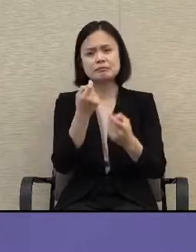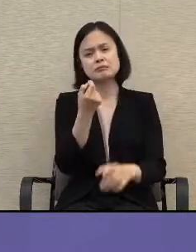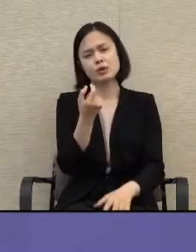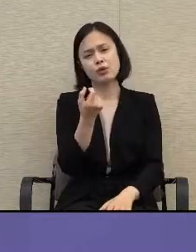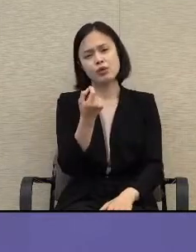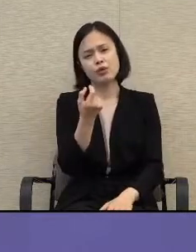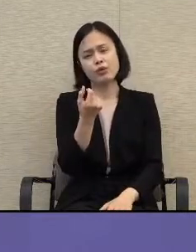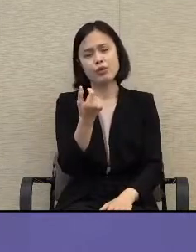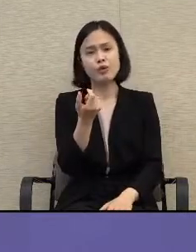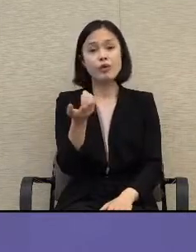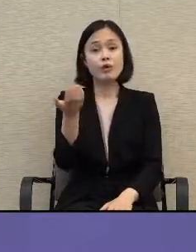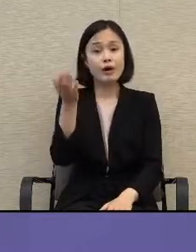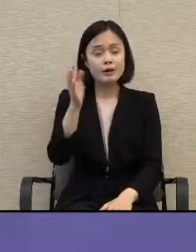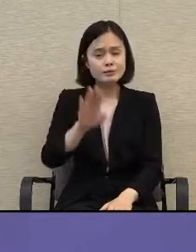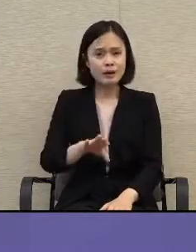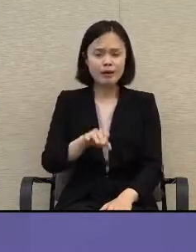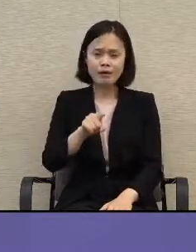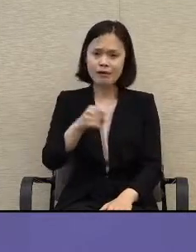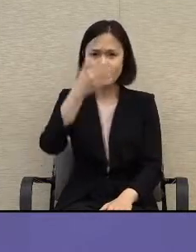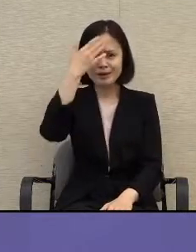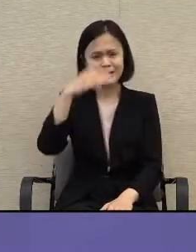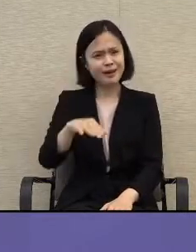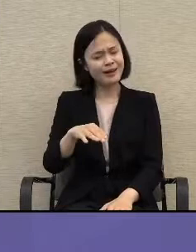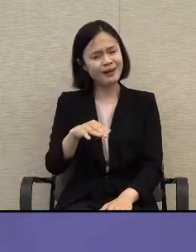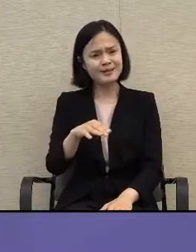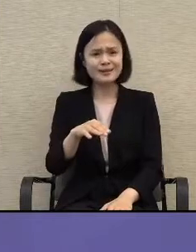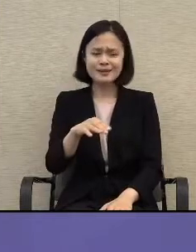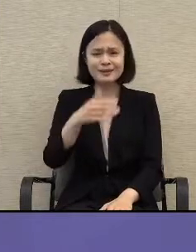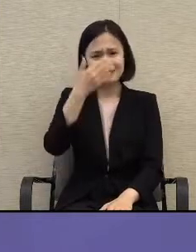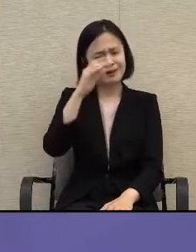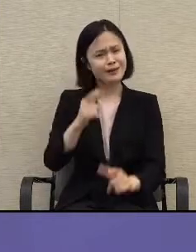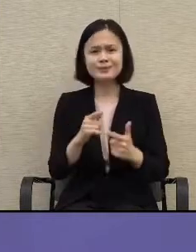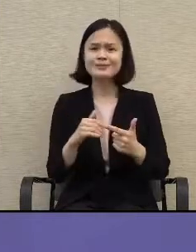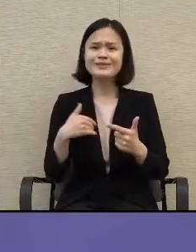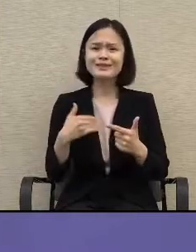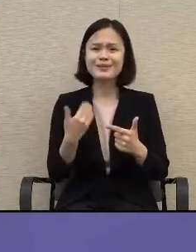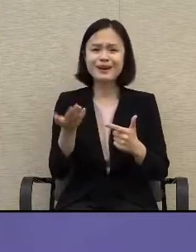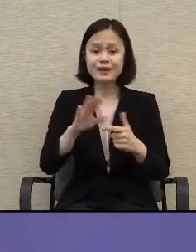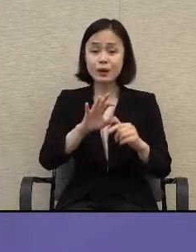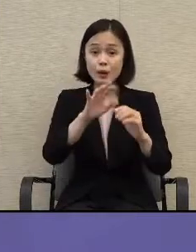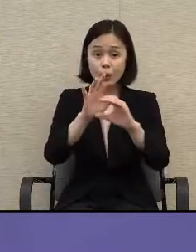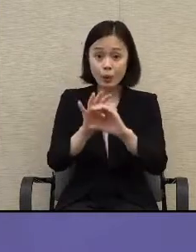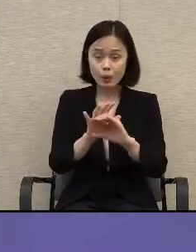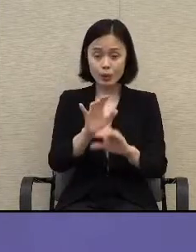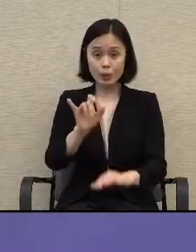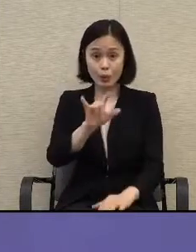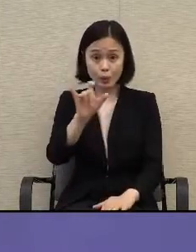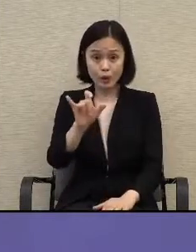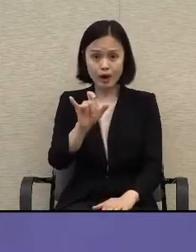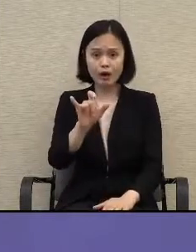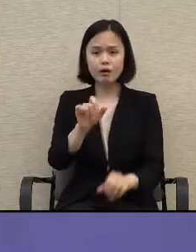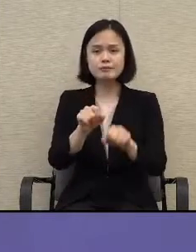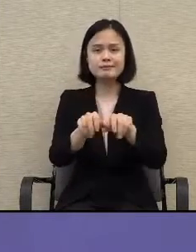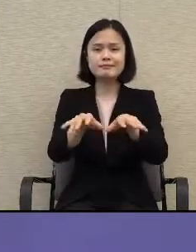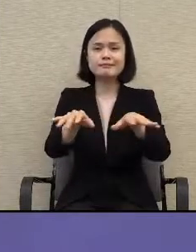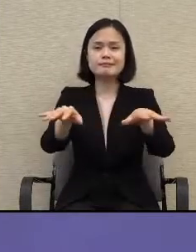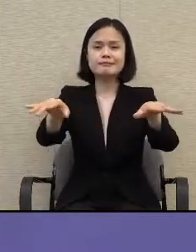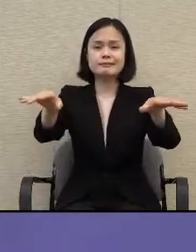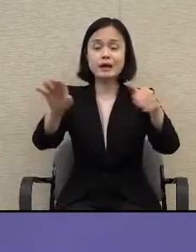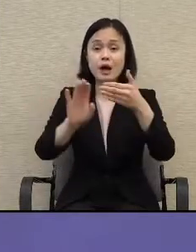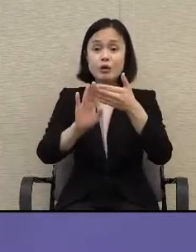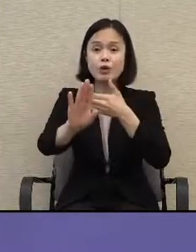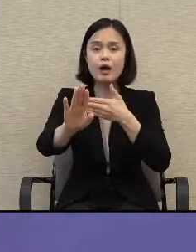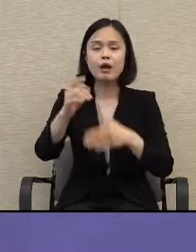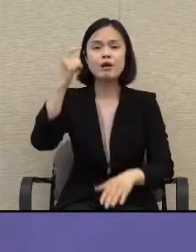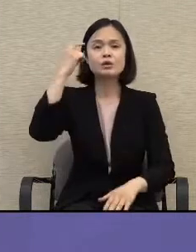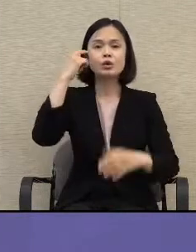다만 이게 다행인지 불행인지는 모르겠지만 코로나19 유행을 경험하면서 정신건강에 대한 수요라는